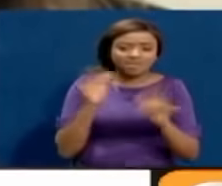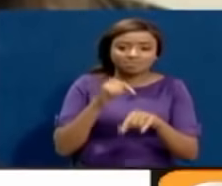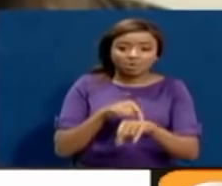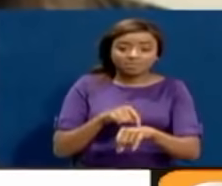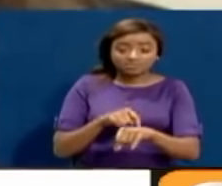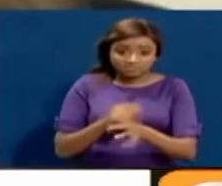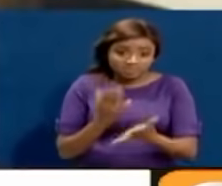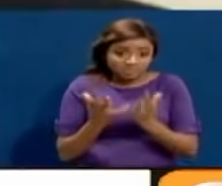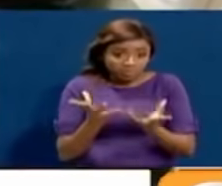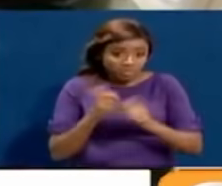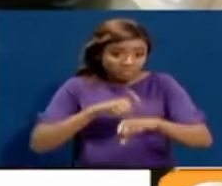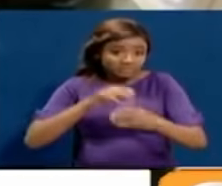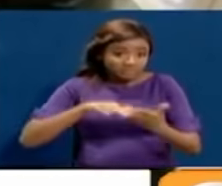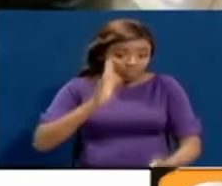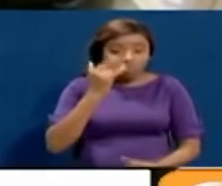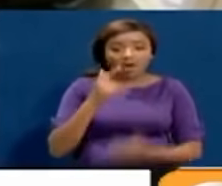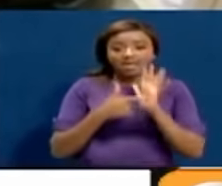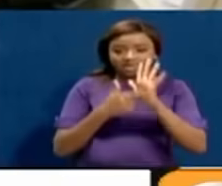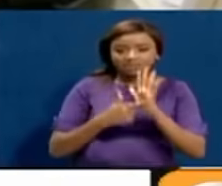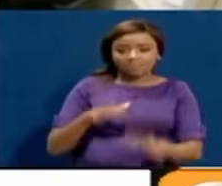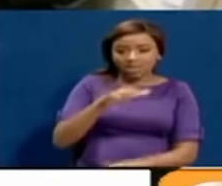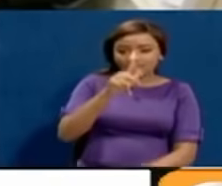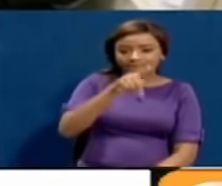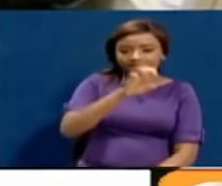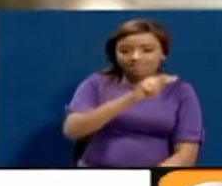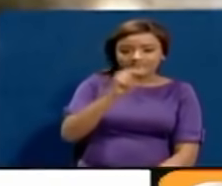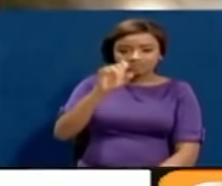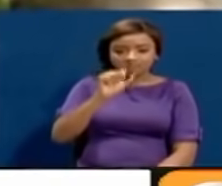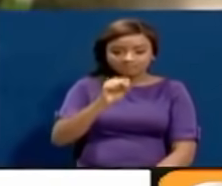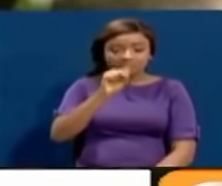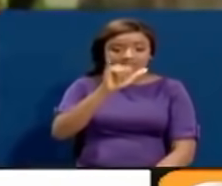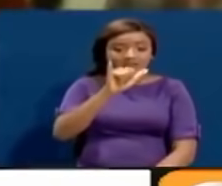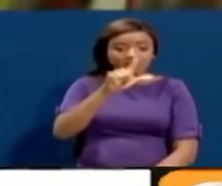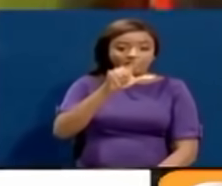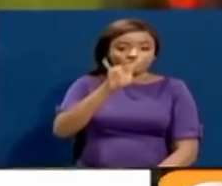Huenda ikachukua muda, ikizingatiwa jimbo kama la Pennsylvania limeruhusiwa kuendelea na